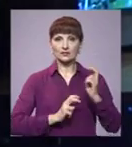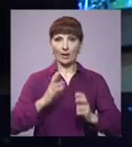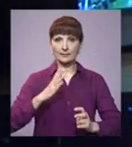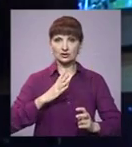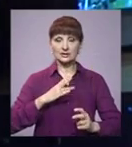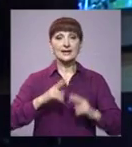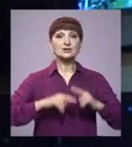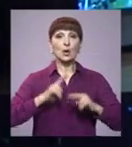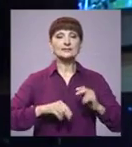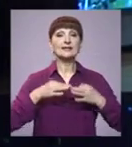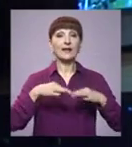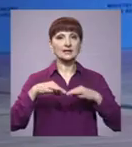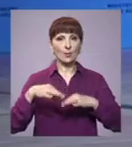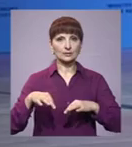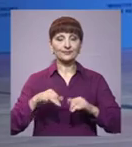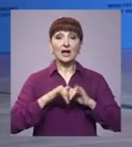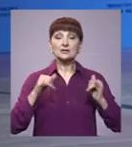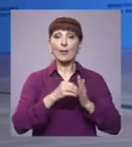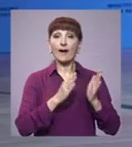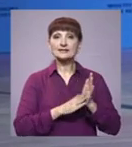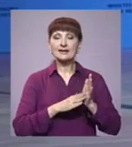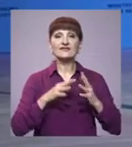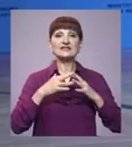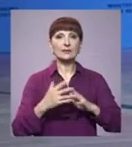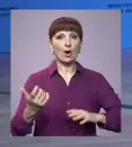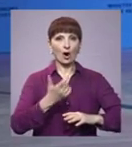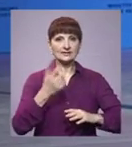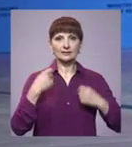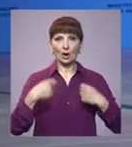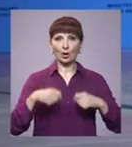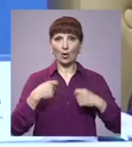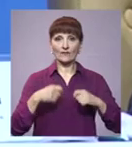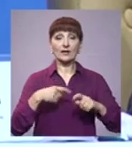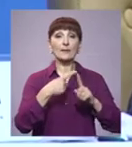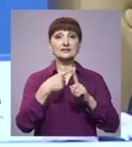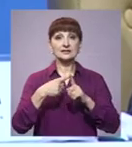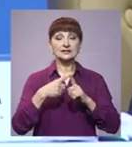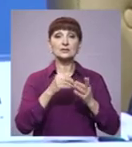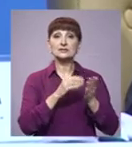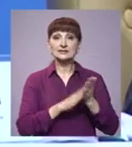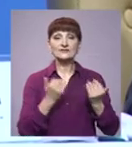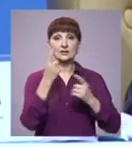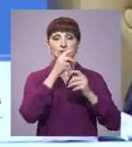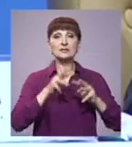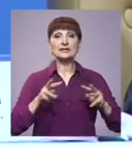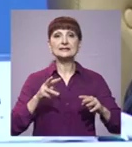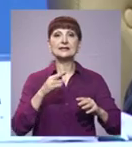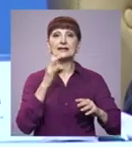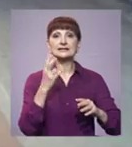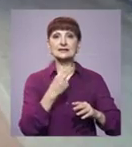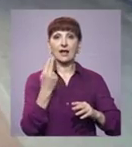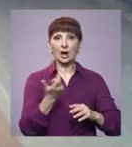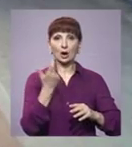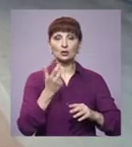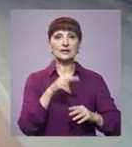промышленность, строительство и транспорт. Растут показатели и в сельском хозяйстве, и торговле. Позитивные данные сегодня озвучил министр национальной экономики